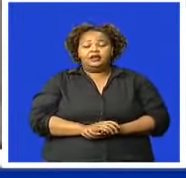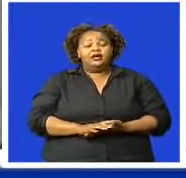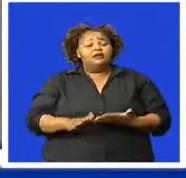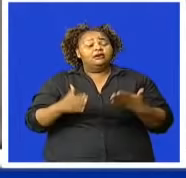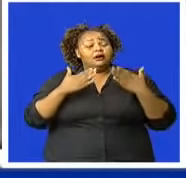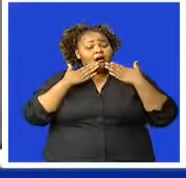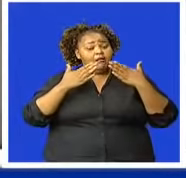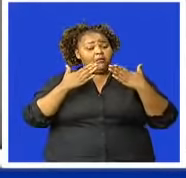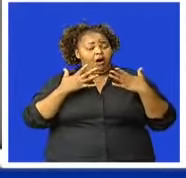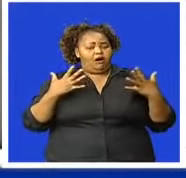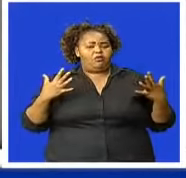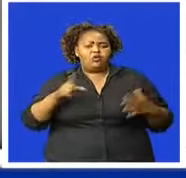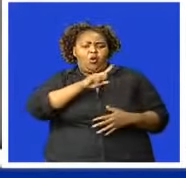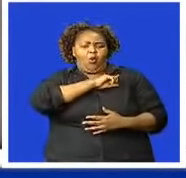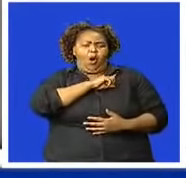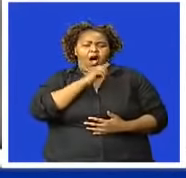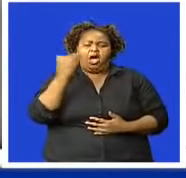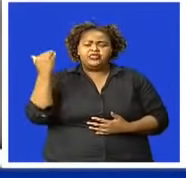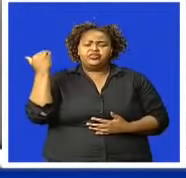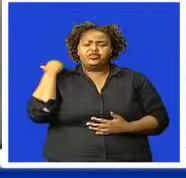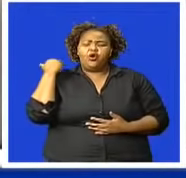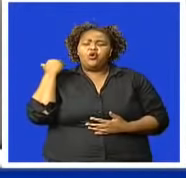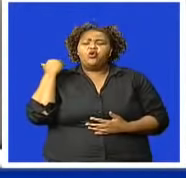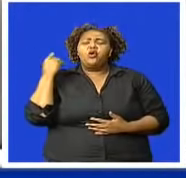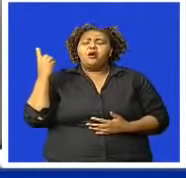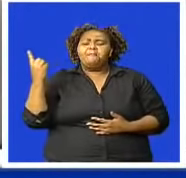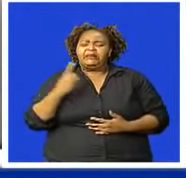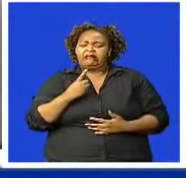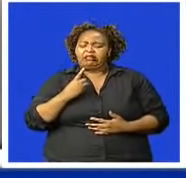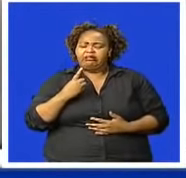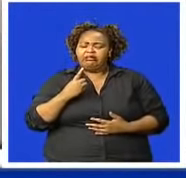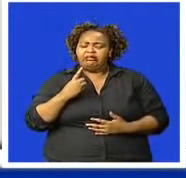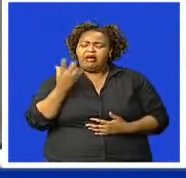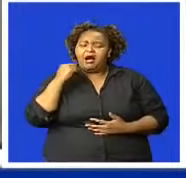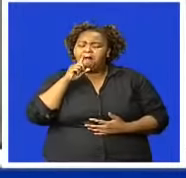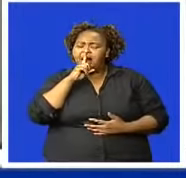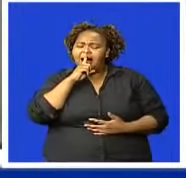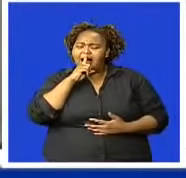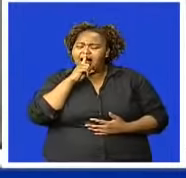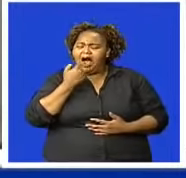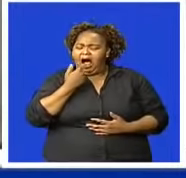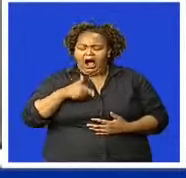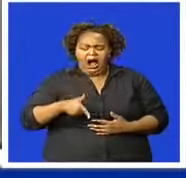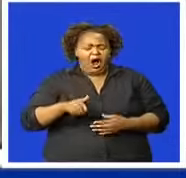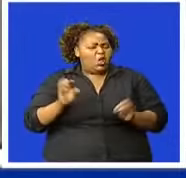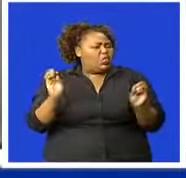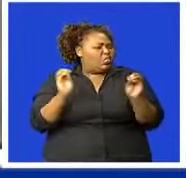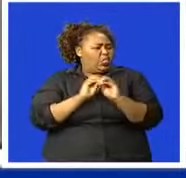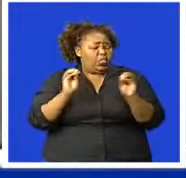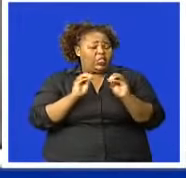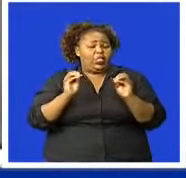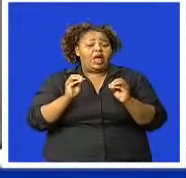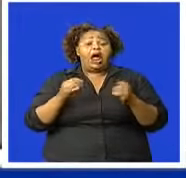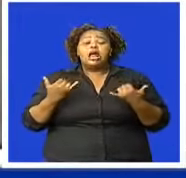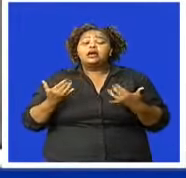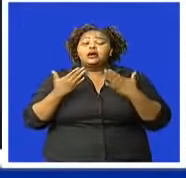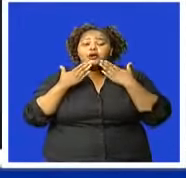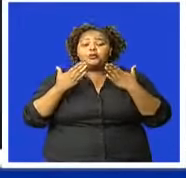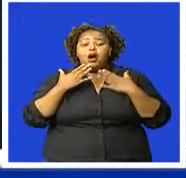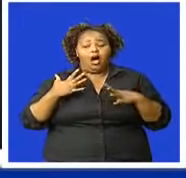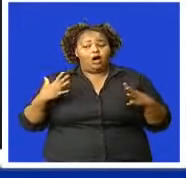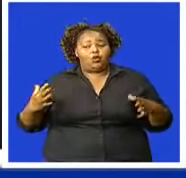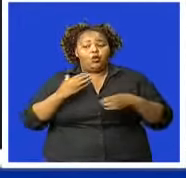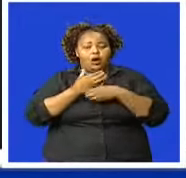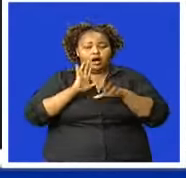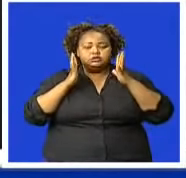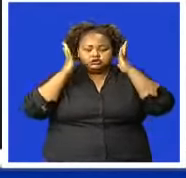itolo ngijike nje itolo ngoba uthole petrol kanti le yoshona le bathi nje ukubonga kakhulu Eswatini